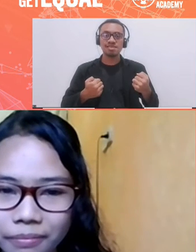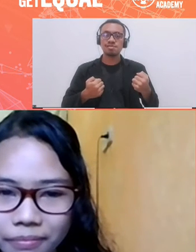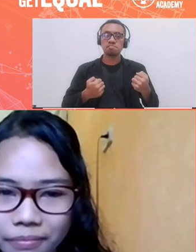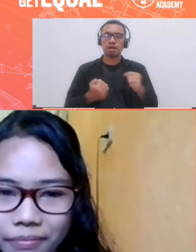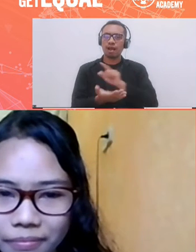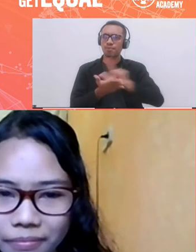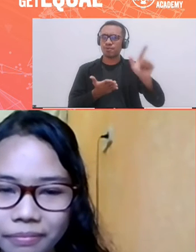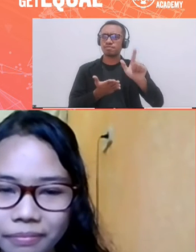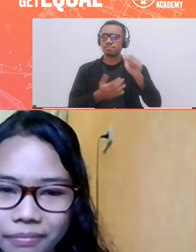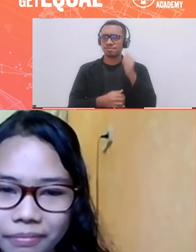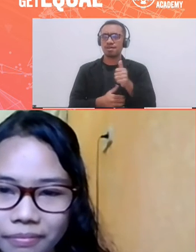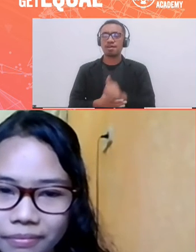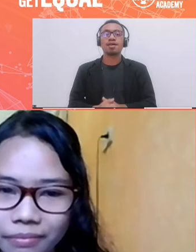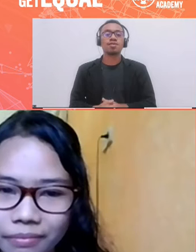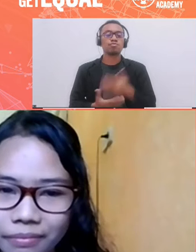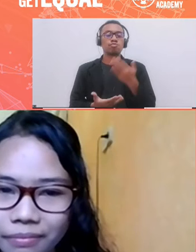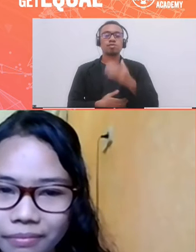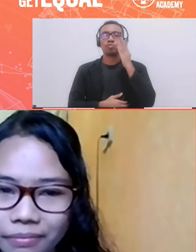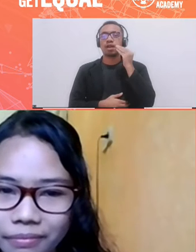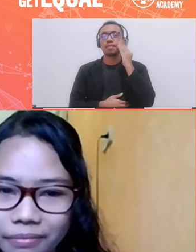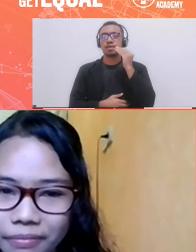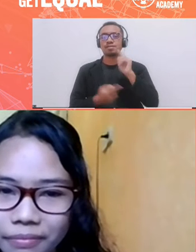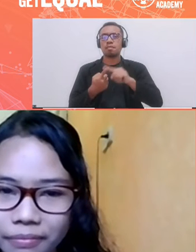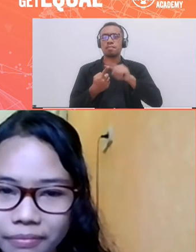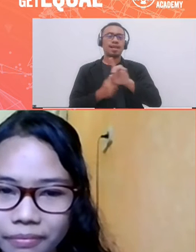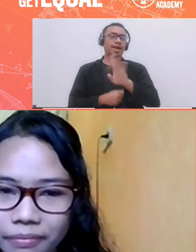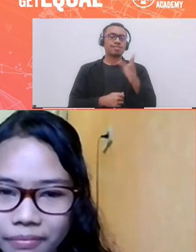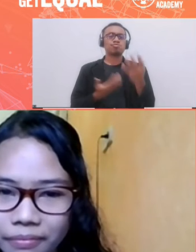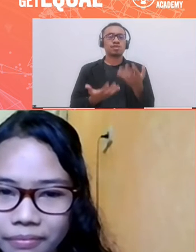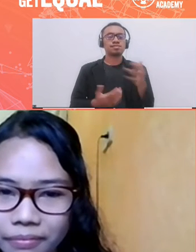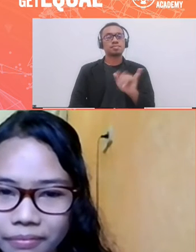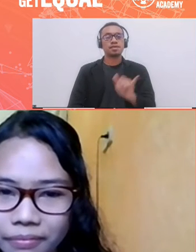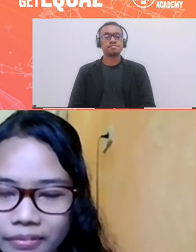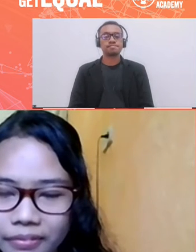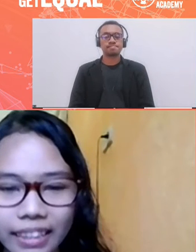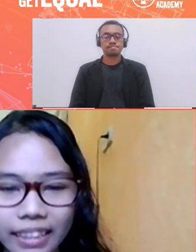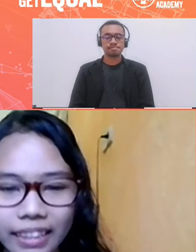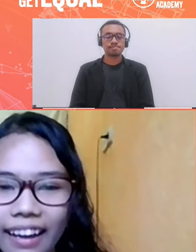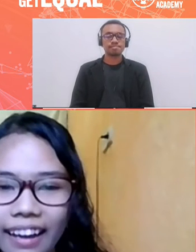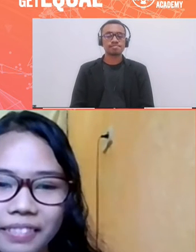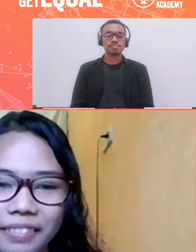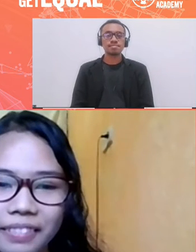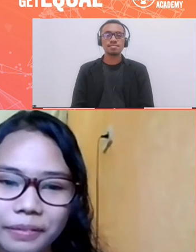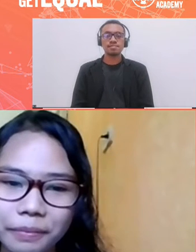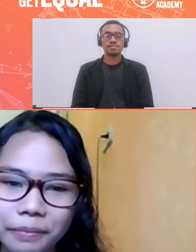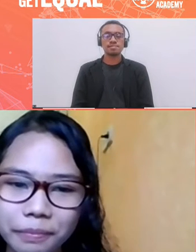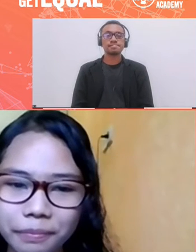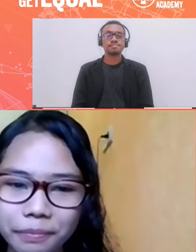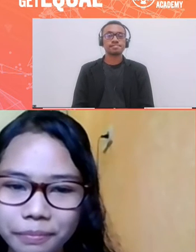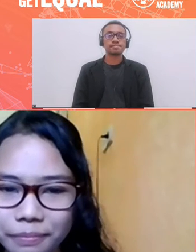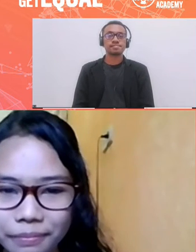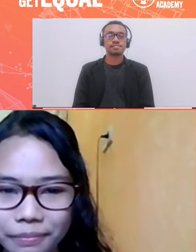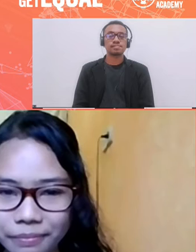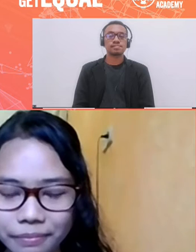yang kita alami atau mungkin yang teman-teman alami. Begitu ya, Filia? Iya, Kak. Oke, baik. Lalu apa sih